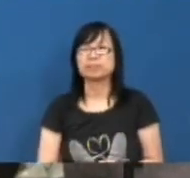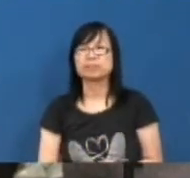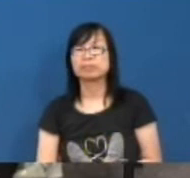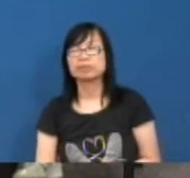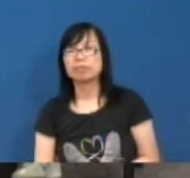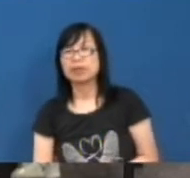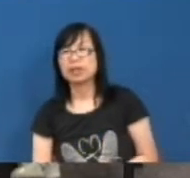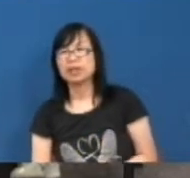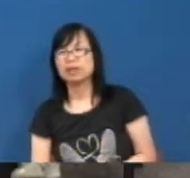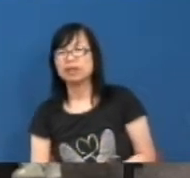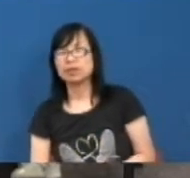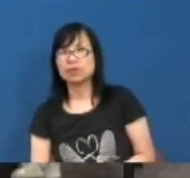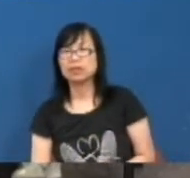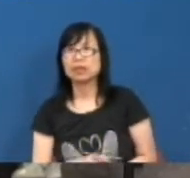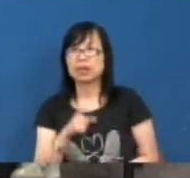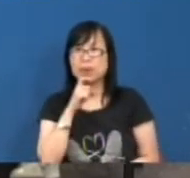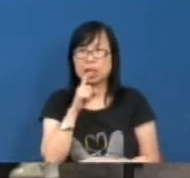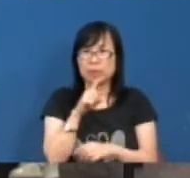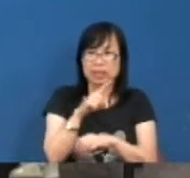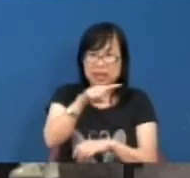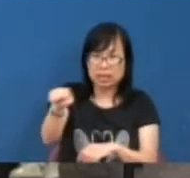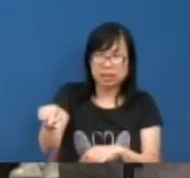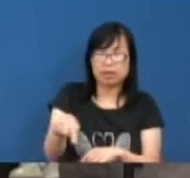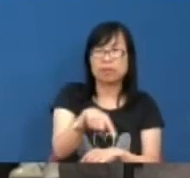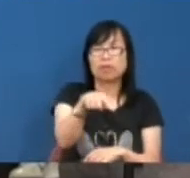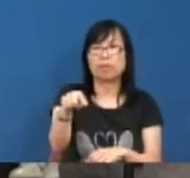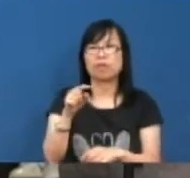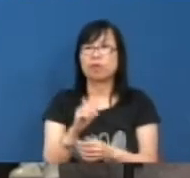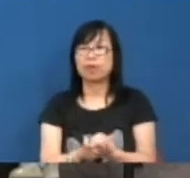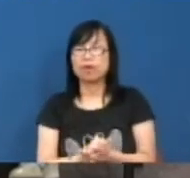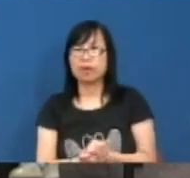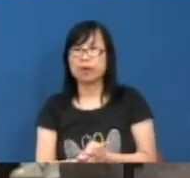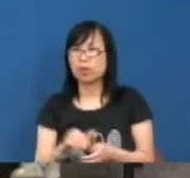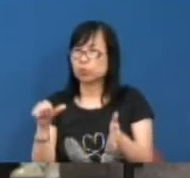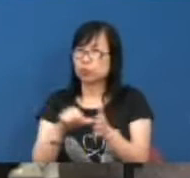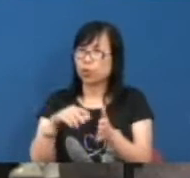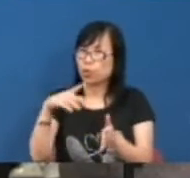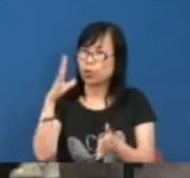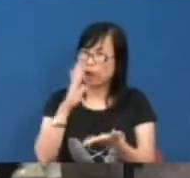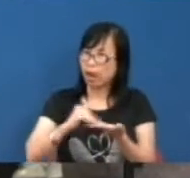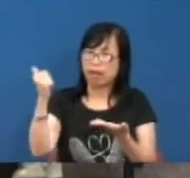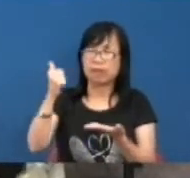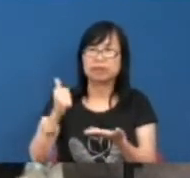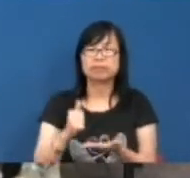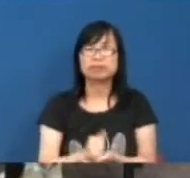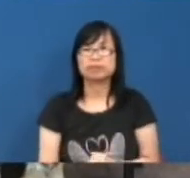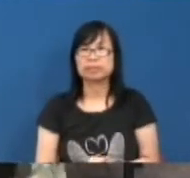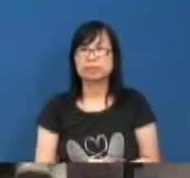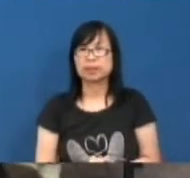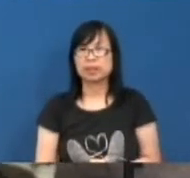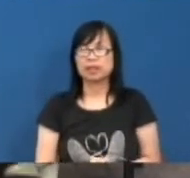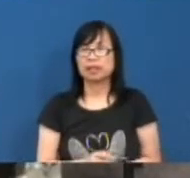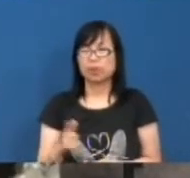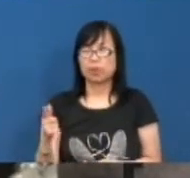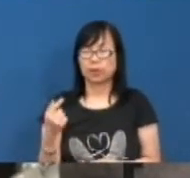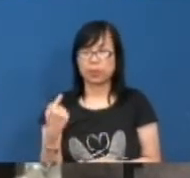花景嚟嘅，直情有啲地方咧，淨係即係最靚吸水門的景觀嚟㗎，咁呢不論點都好啦，我覺